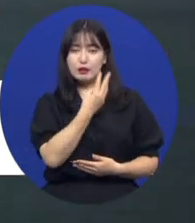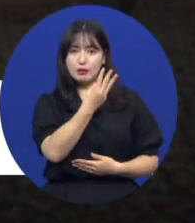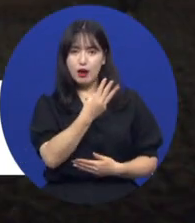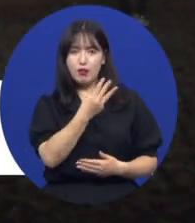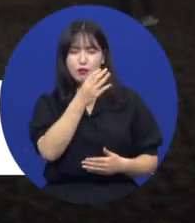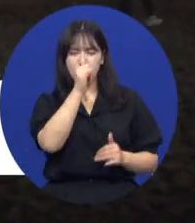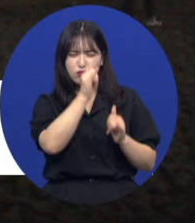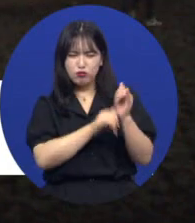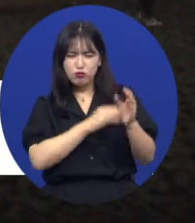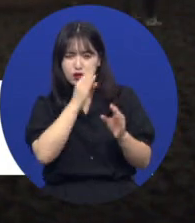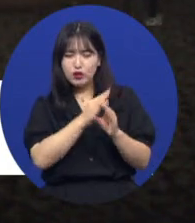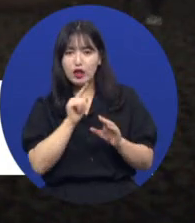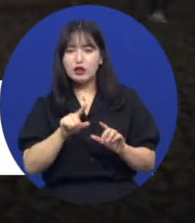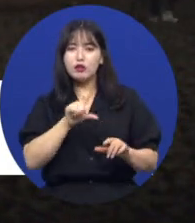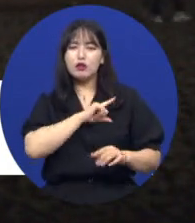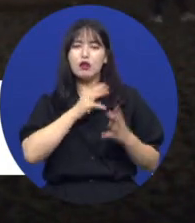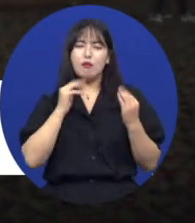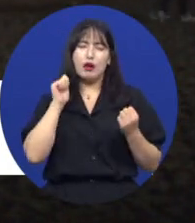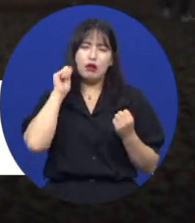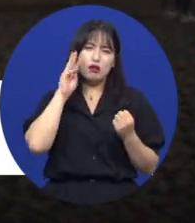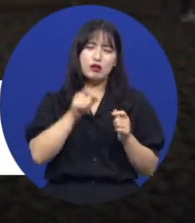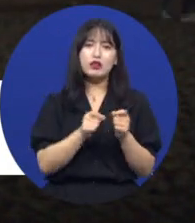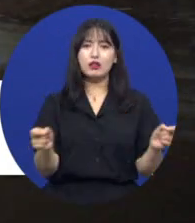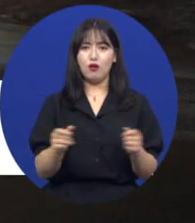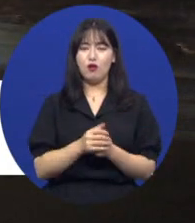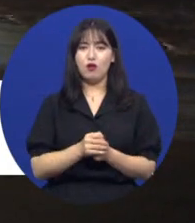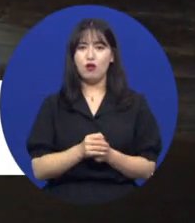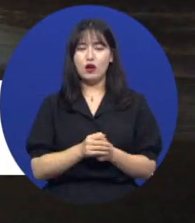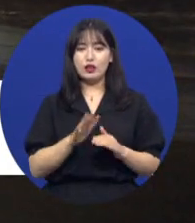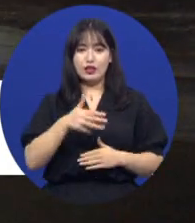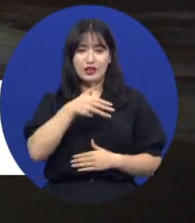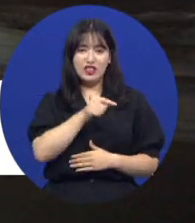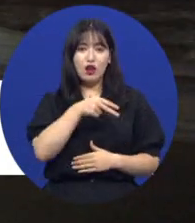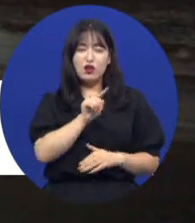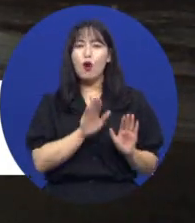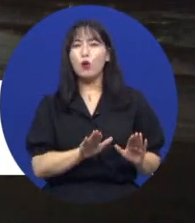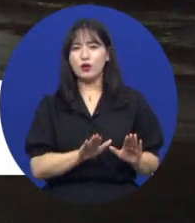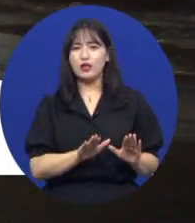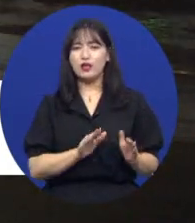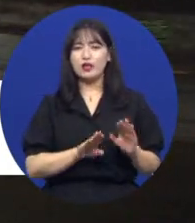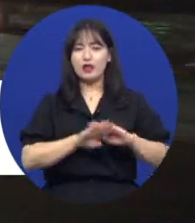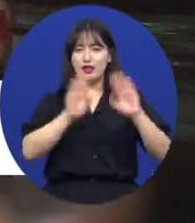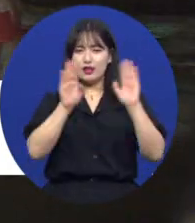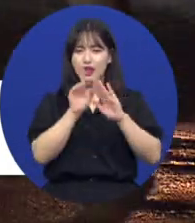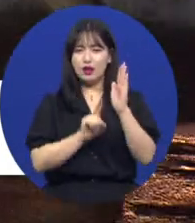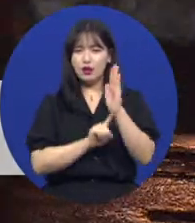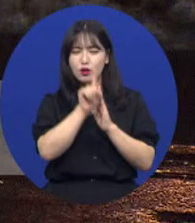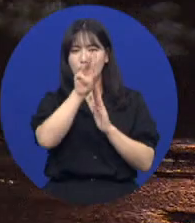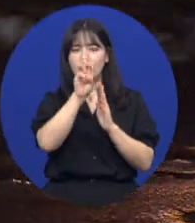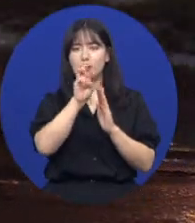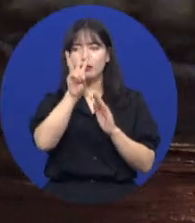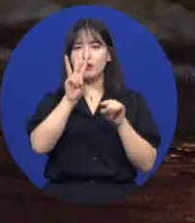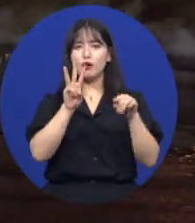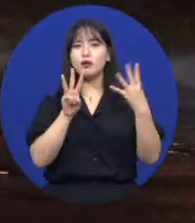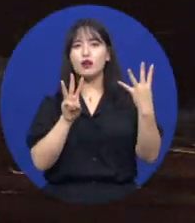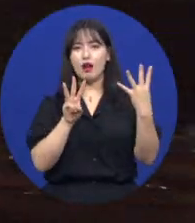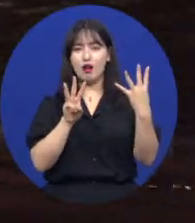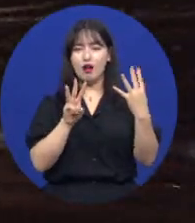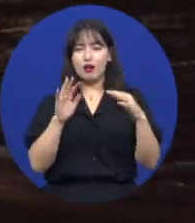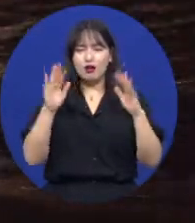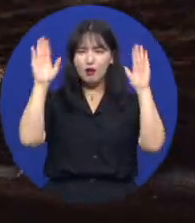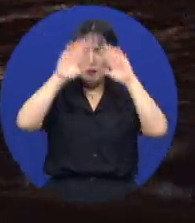일에 가장 많았다고 밝혔습니다 절기 처서 인 오늘도 제주 신학교 니 33.4 도 까지 올라